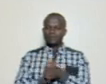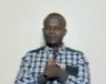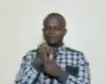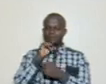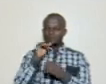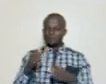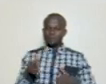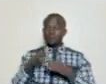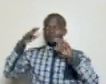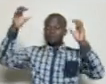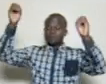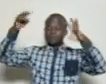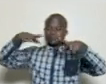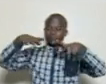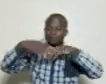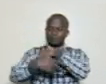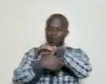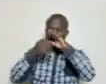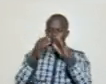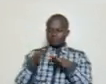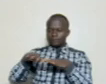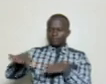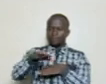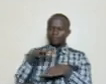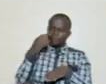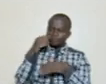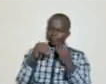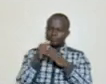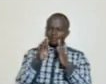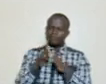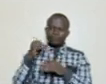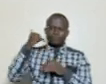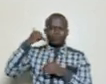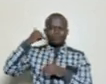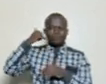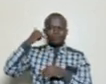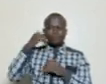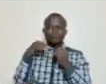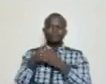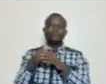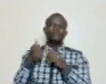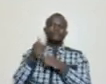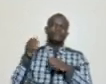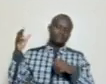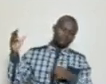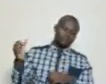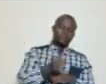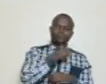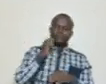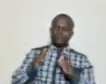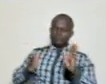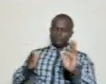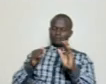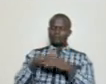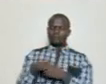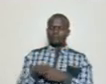ari ku muhanda ngo habone ibisambo biritsimba munsi y'umuhanda byabona nk'umuntu agenda avugira nko kuri telefone bikaza bikabimushikuza bikaba birirutse kuko